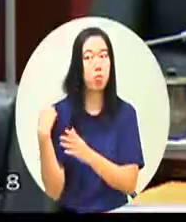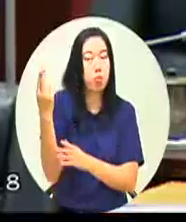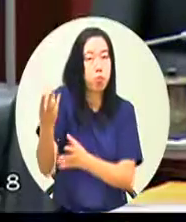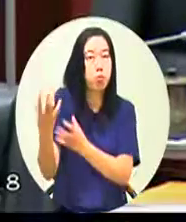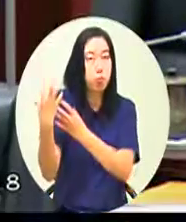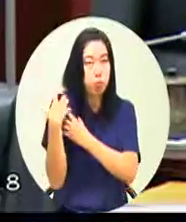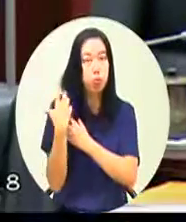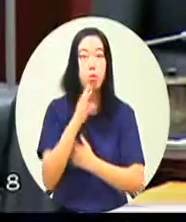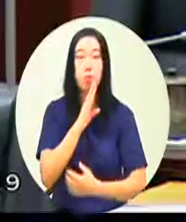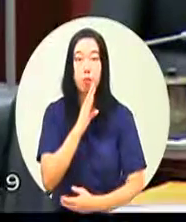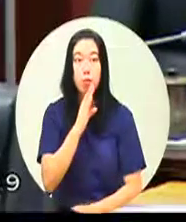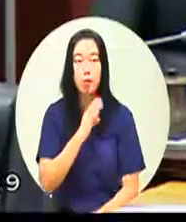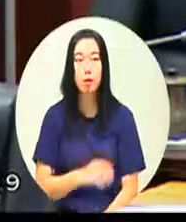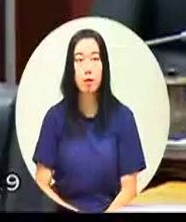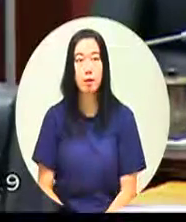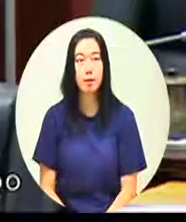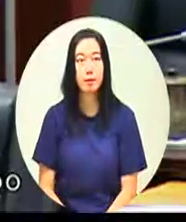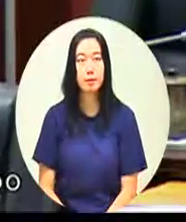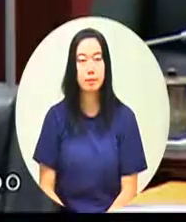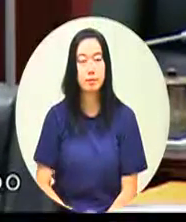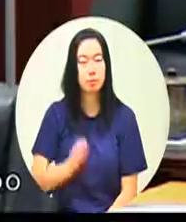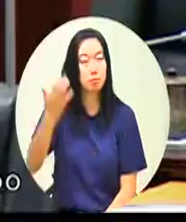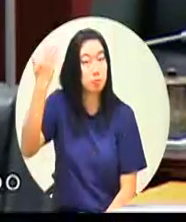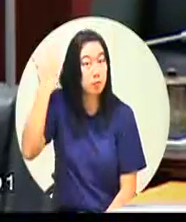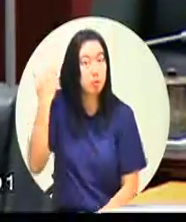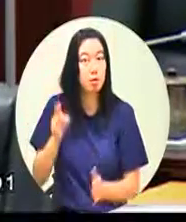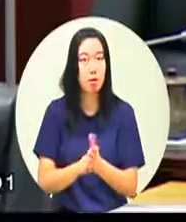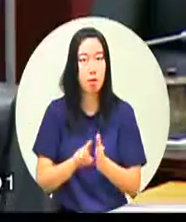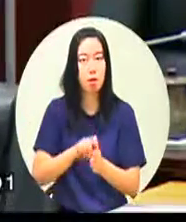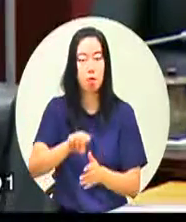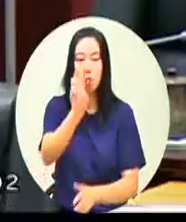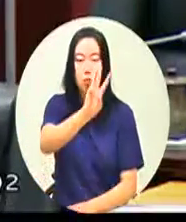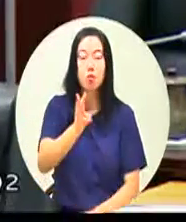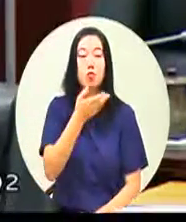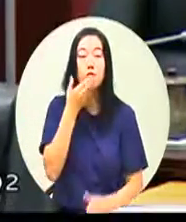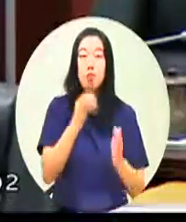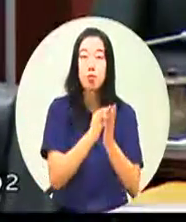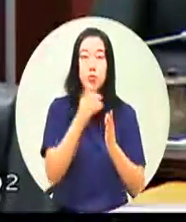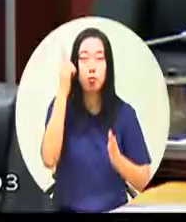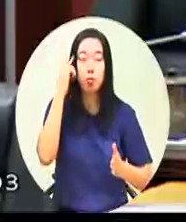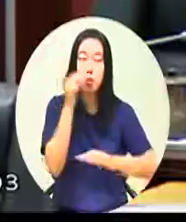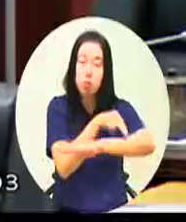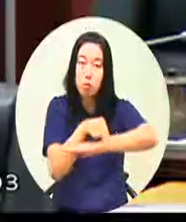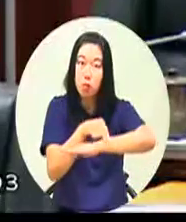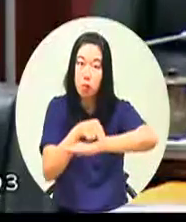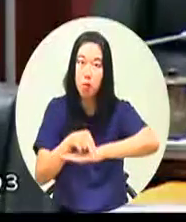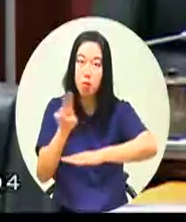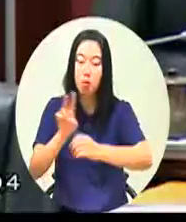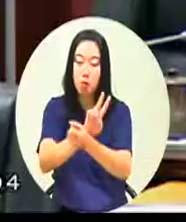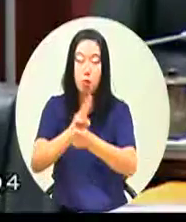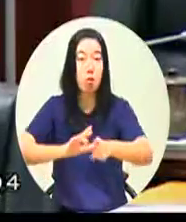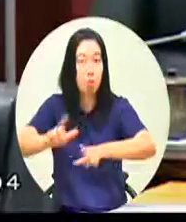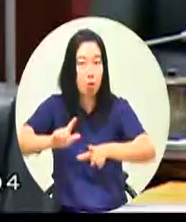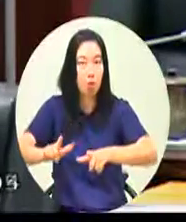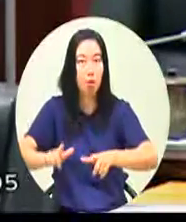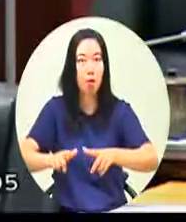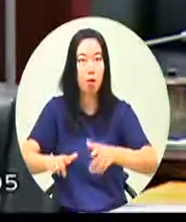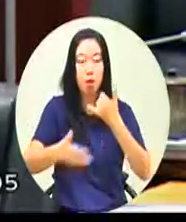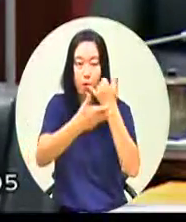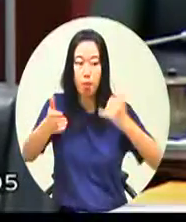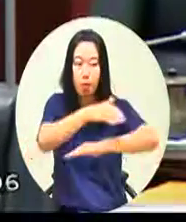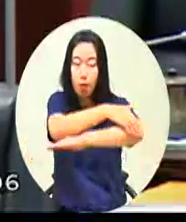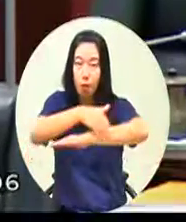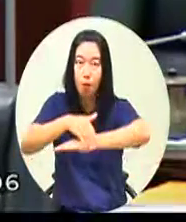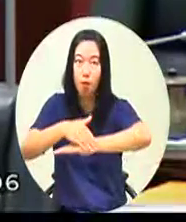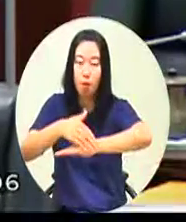承办业务哦，啊这个当初哈啊，我们水利局有规划到啊林园海岸的整治计